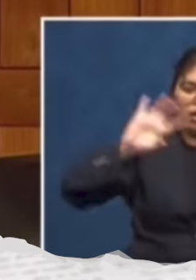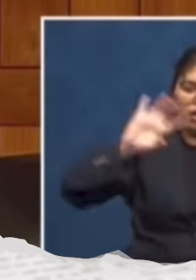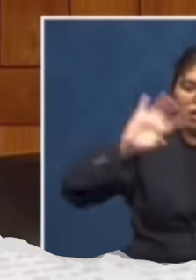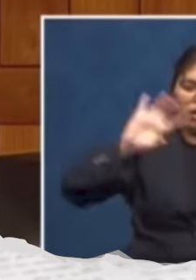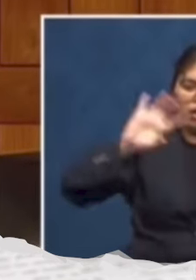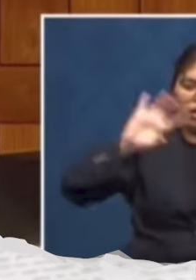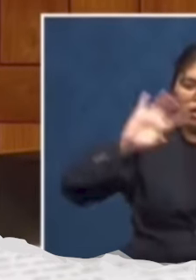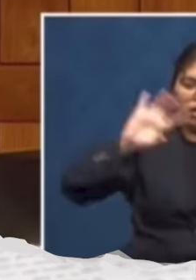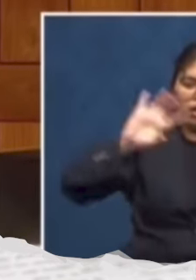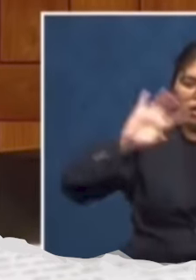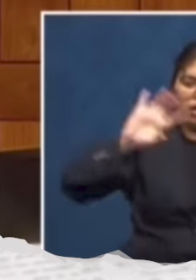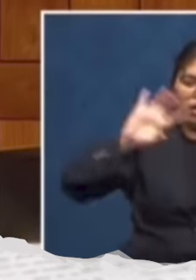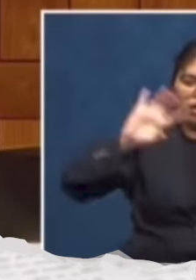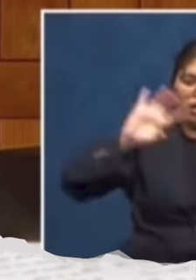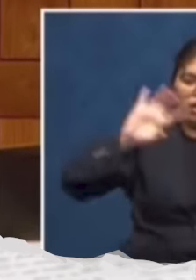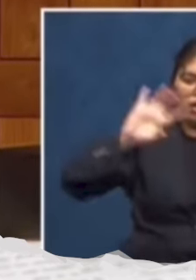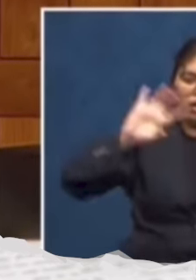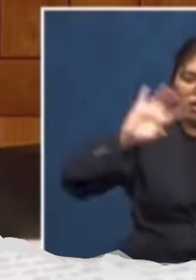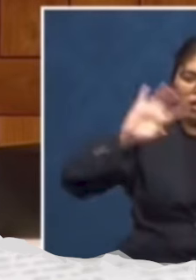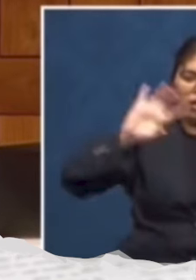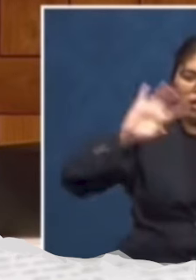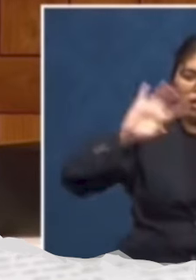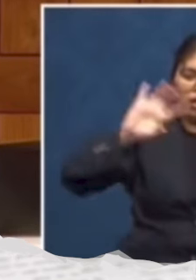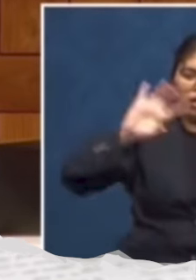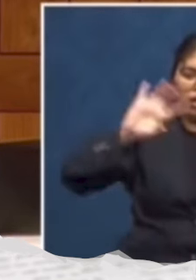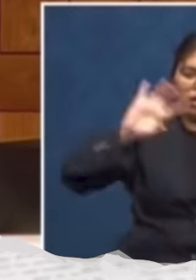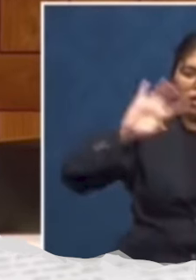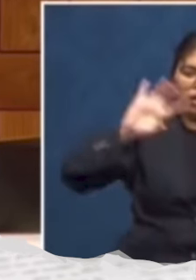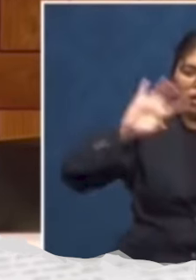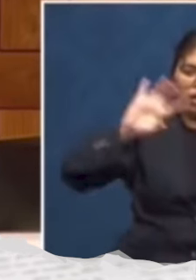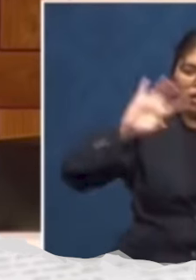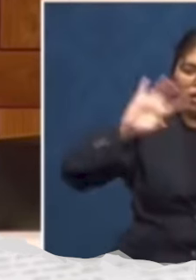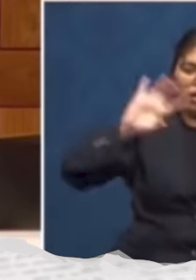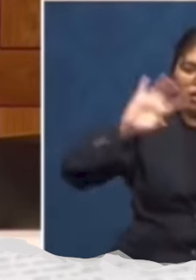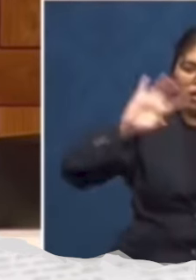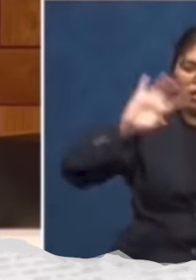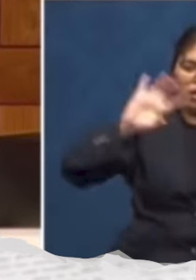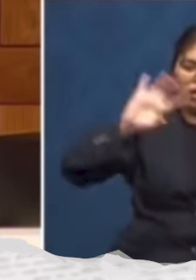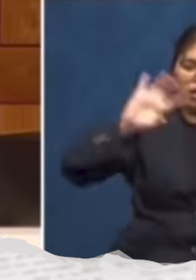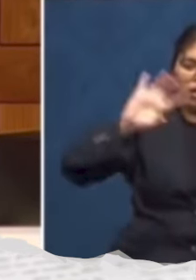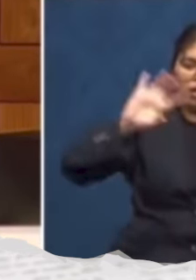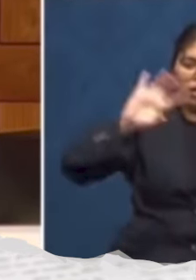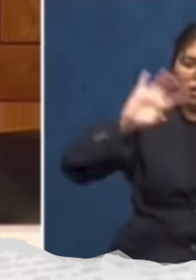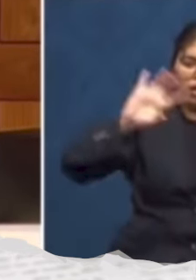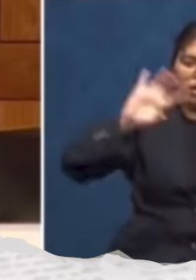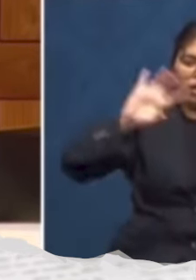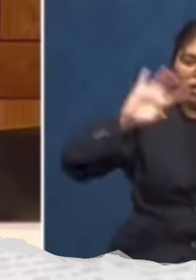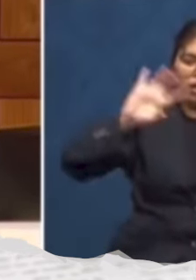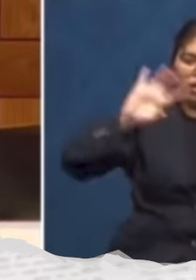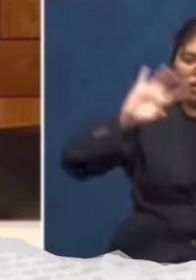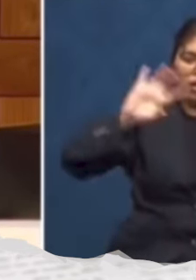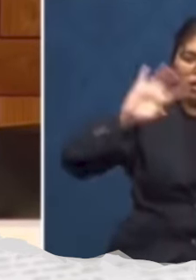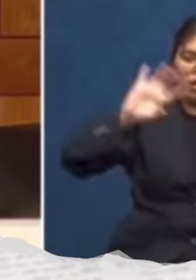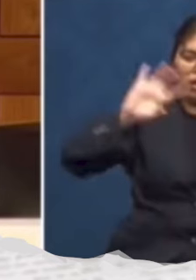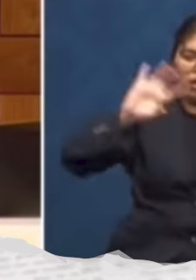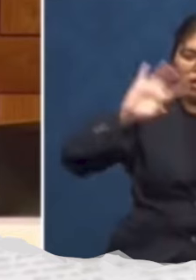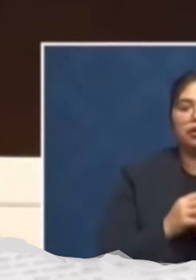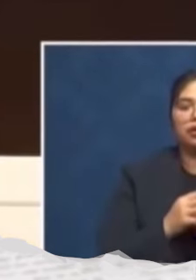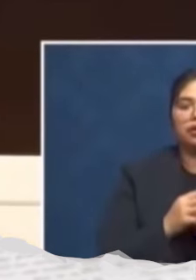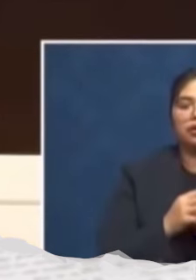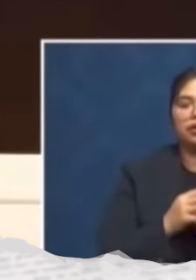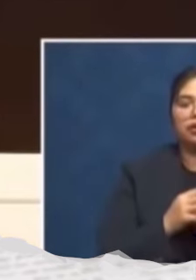ที่ต้องให้เกียรติกองทัพและพรรคการเมืองที่ต้องมีเวลาทำงานร่วมกันไม่ว่าจะเป็นการเกณฑ์ทหารแบบสมัครใจค่อยๆลดหยั่นกันไ